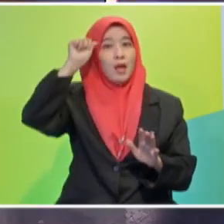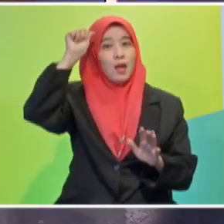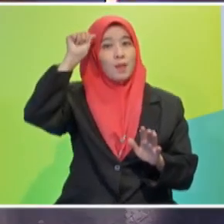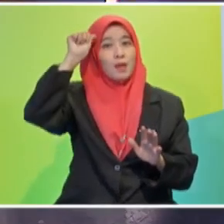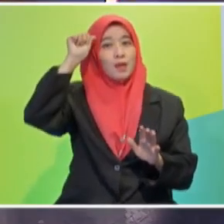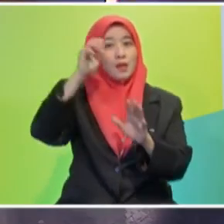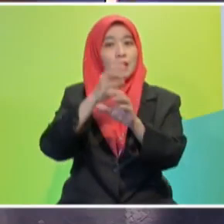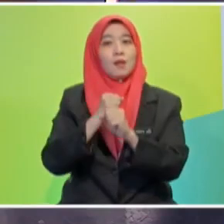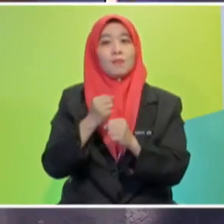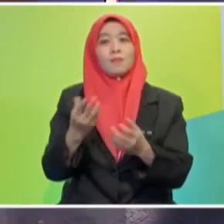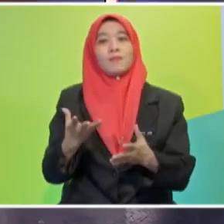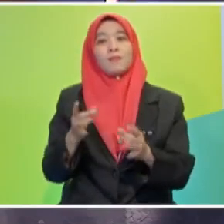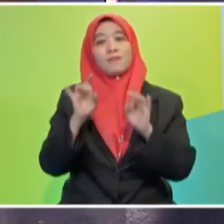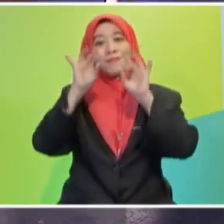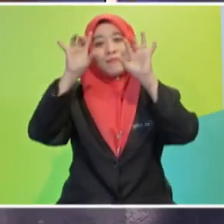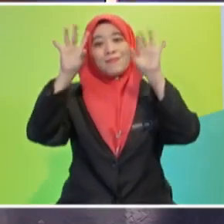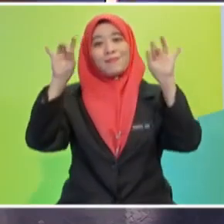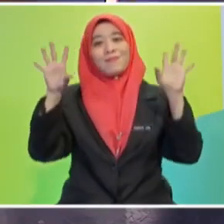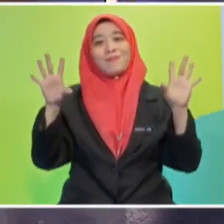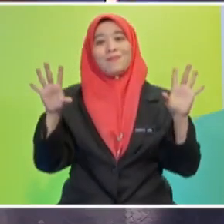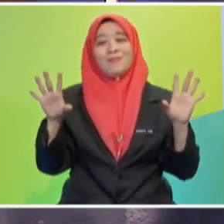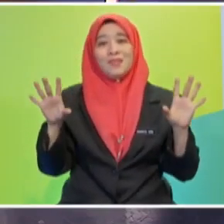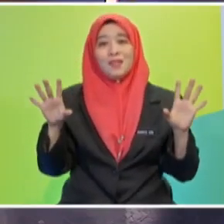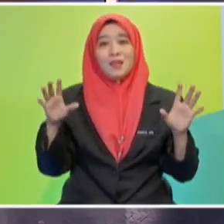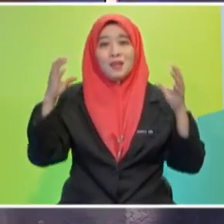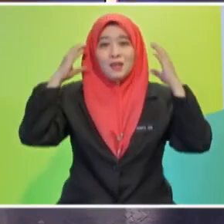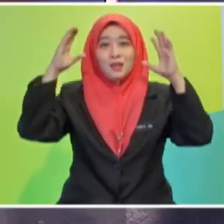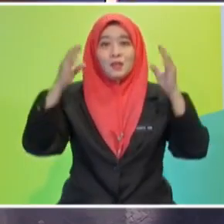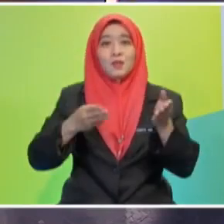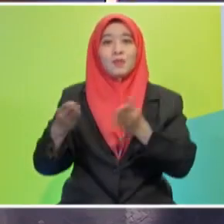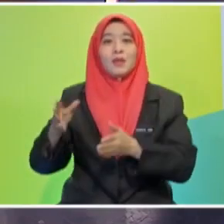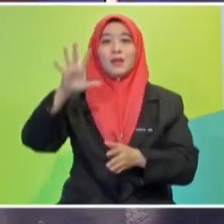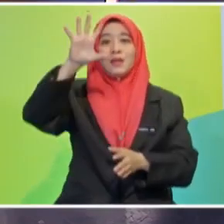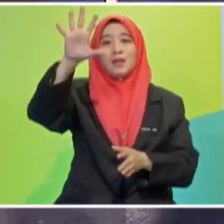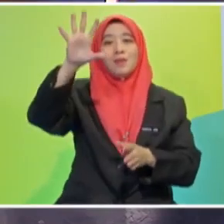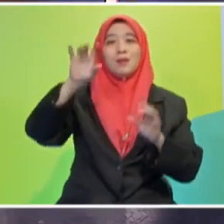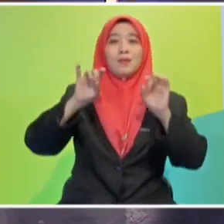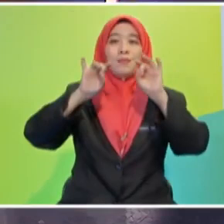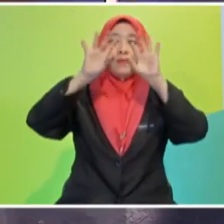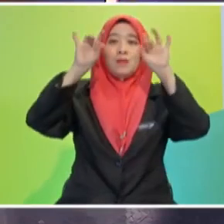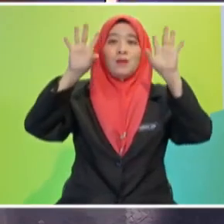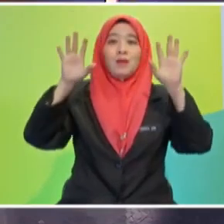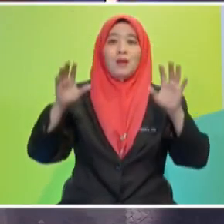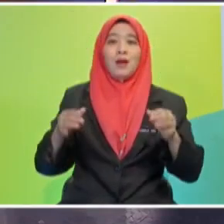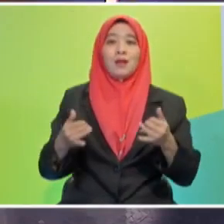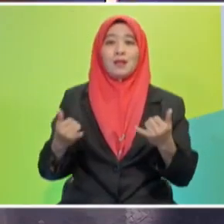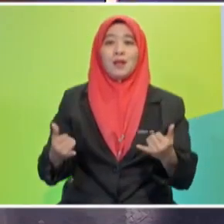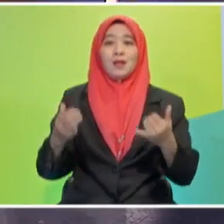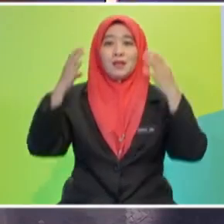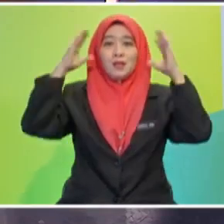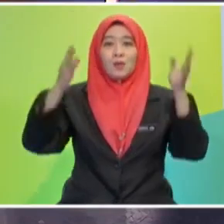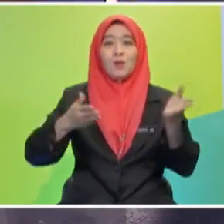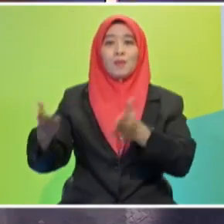Berapa bintang? Jadi sebab Aiman dah jawab keseluruhannya, cikgu bagi tadi dah 5, cikgu bagi 10 bintang.